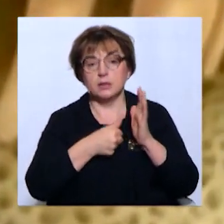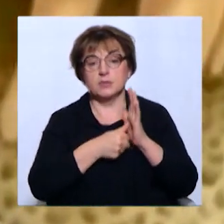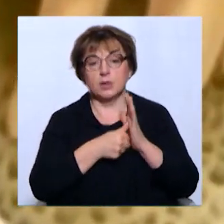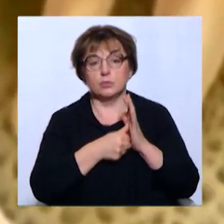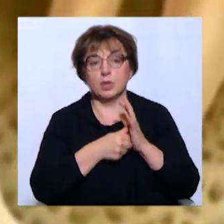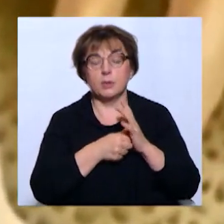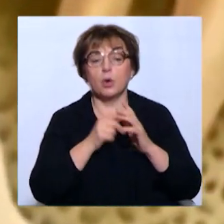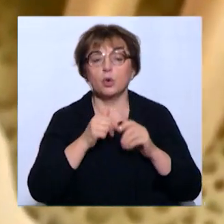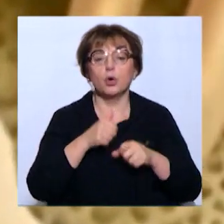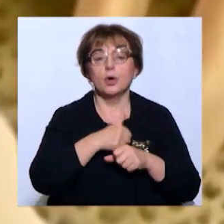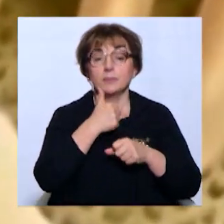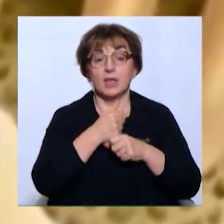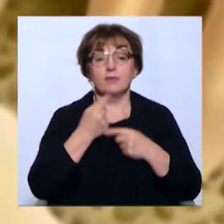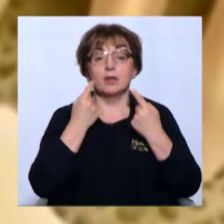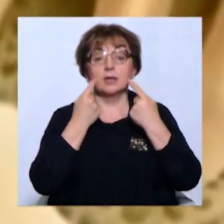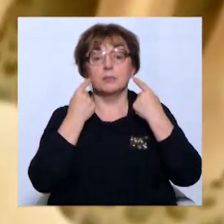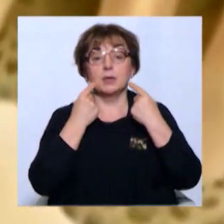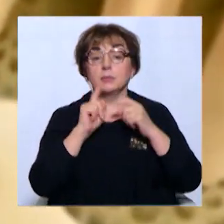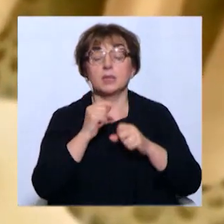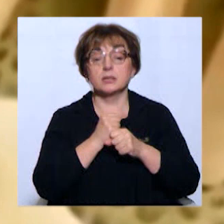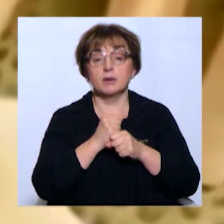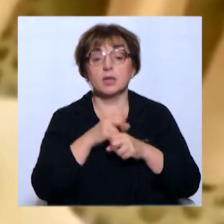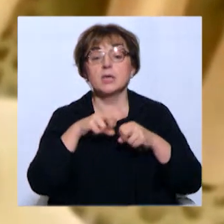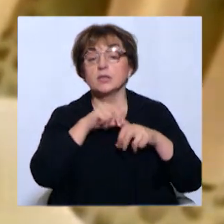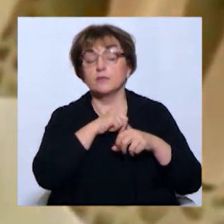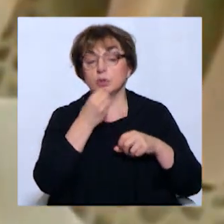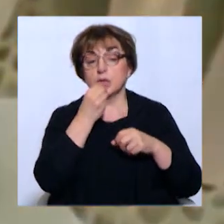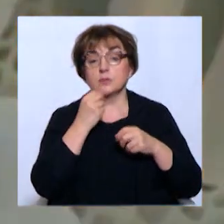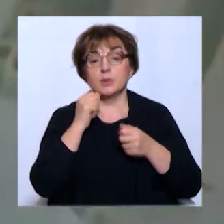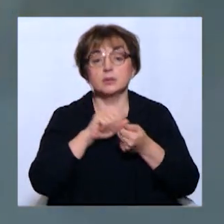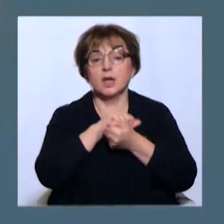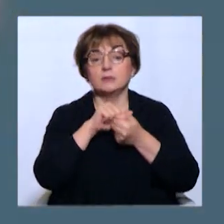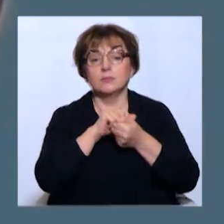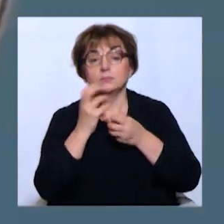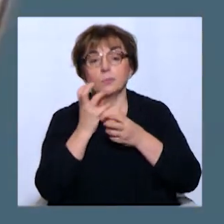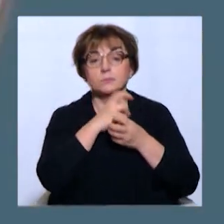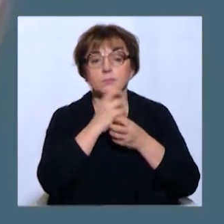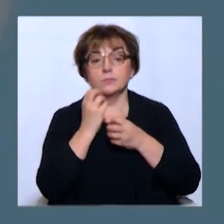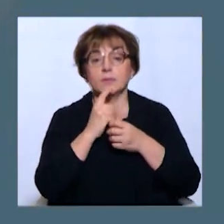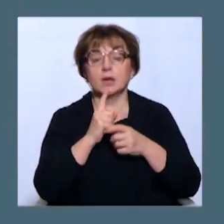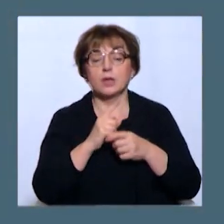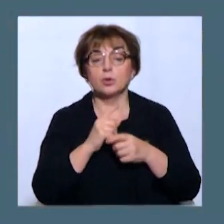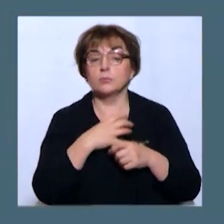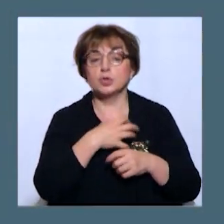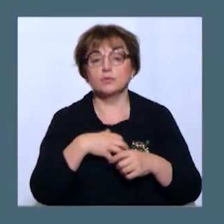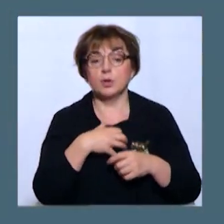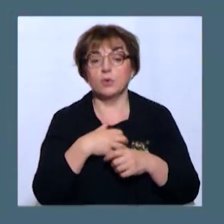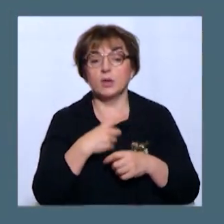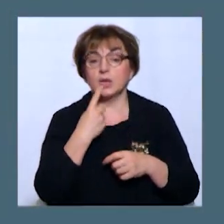ხოლო ძირითადი კბილებით ხდება საკვების დაქუცმაცება, დაღეჭვა. რატომ არის მნიშვნელოვანი